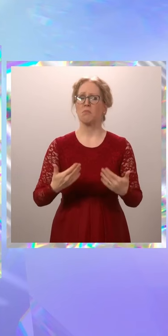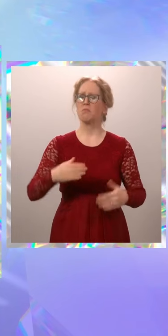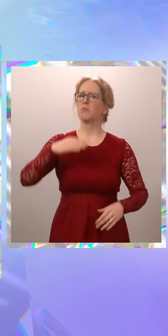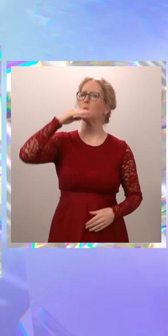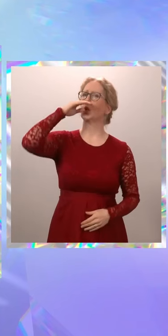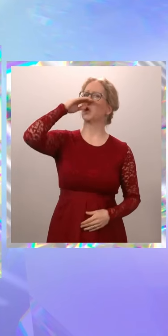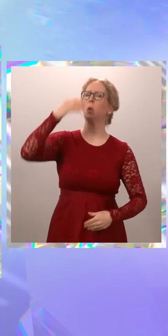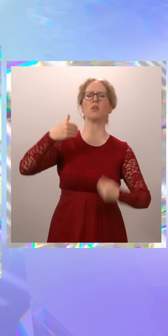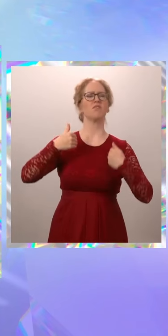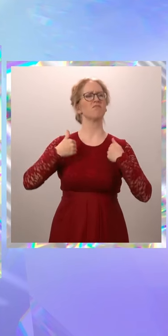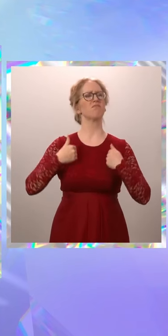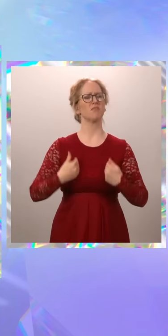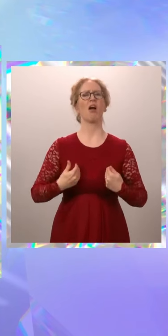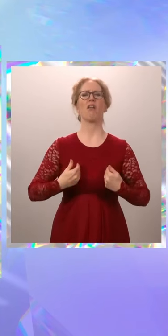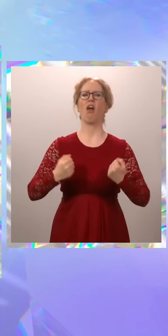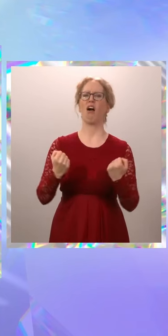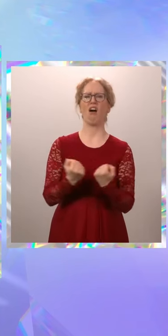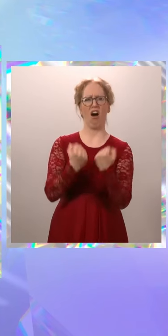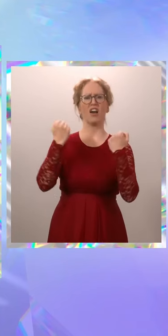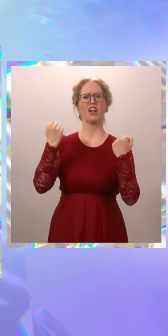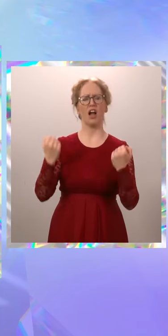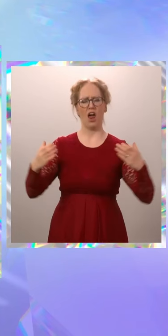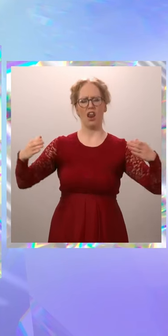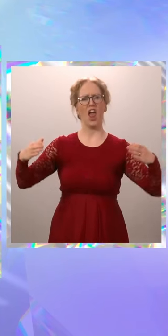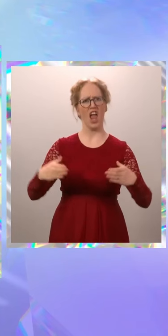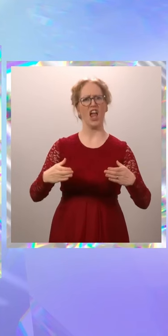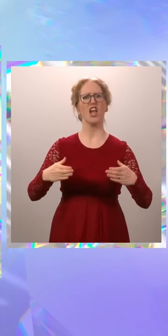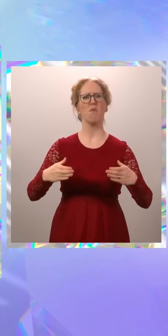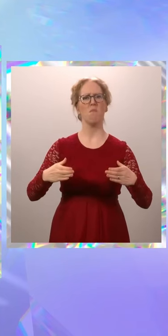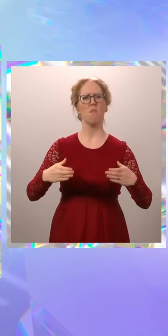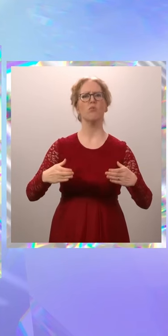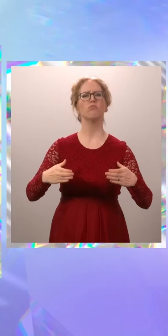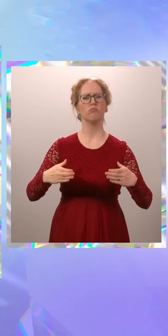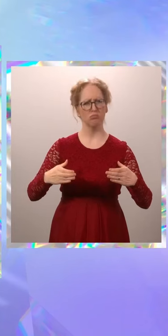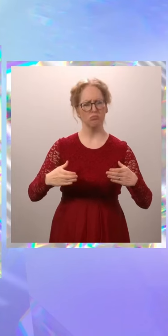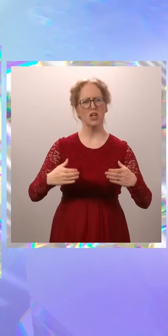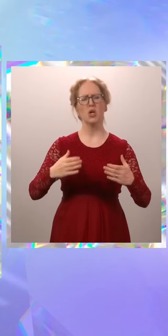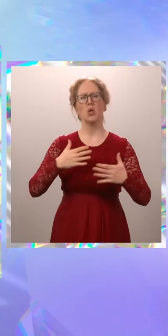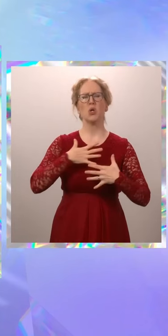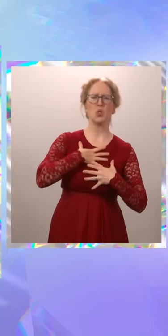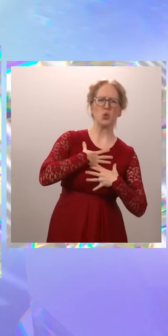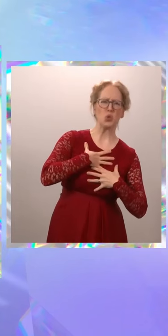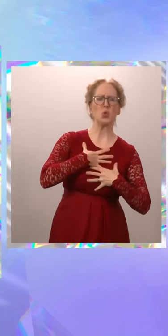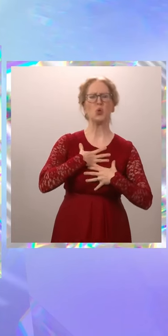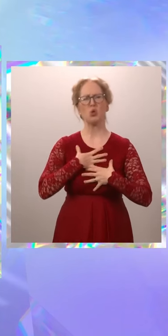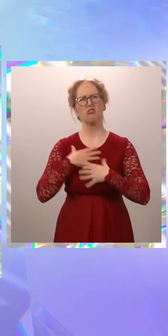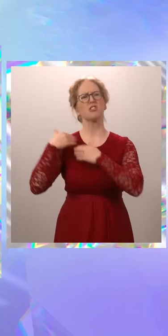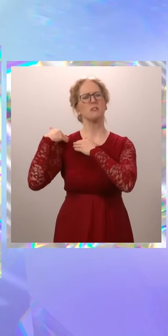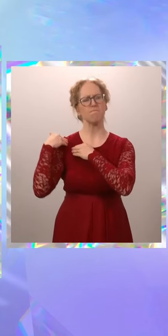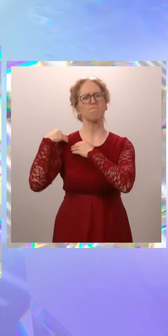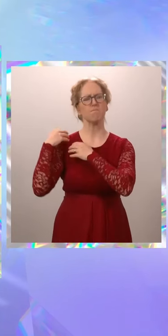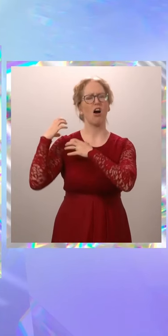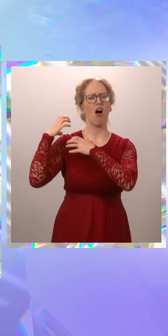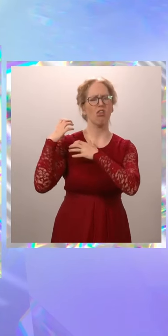Ylvänä Karjalan heimo, tuskansa kantanut on.